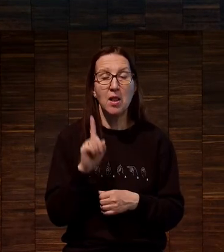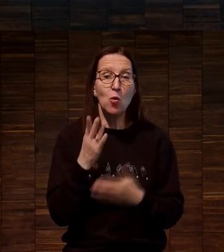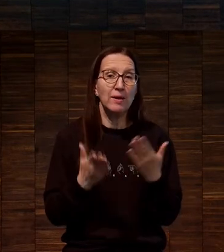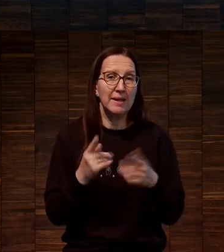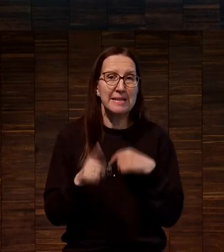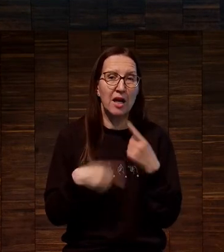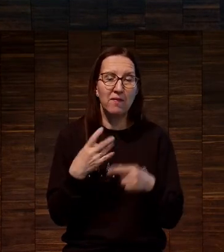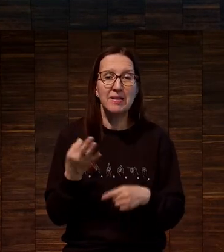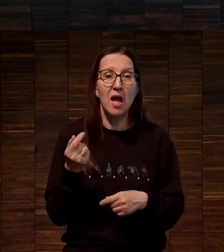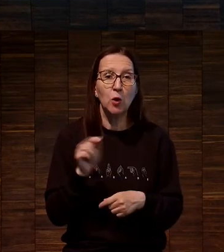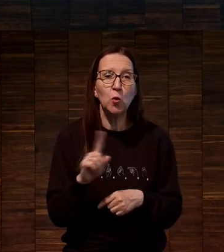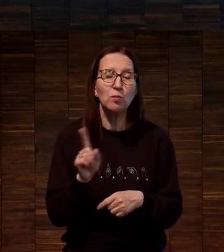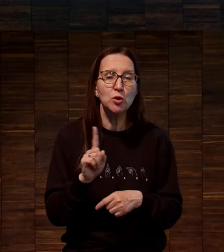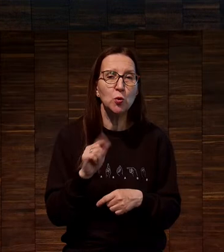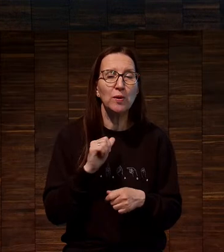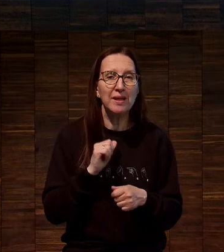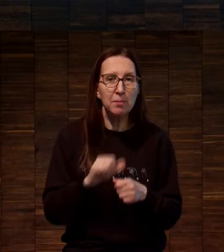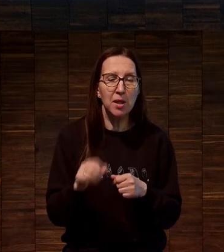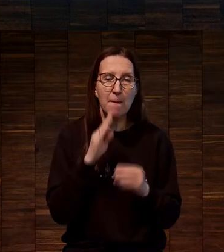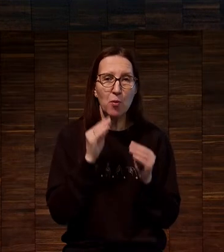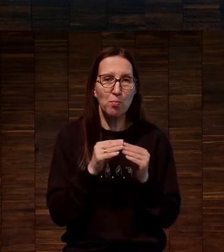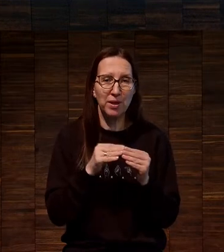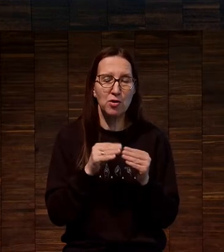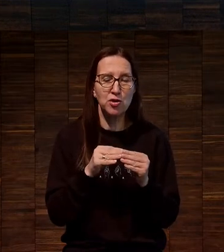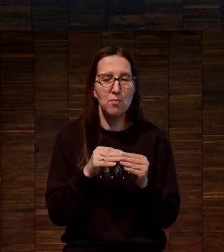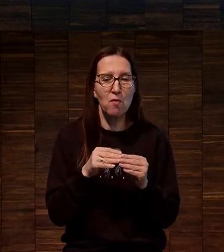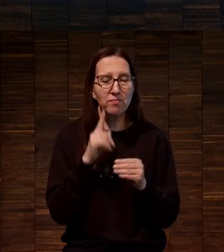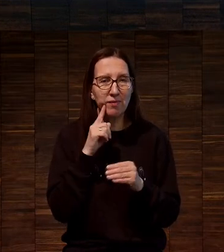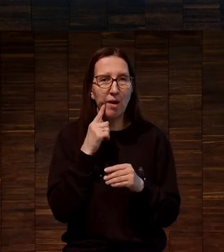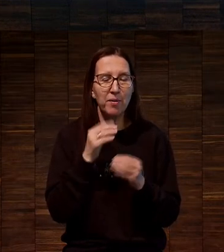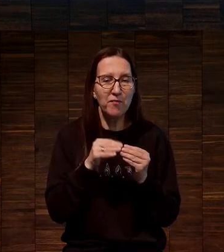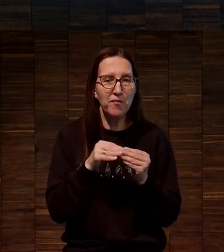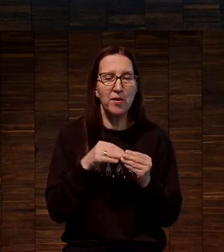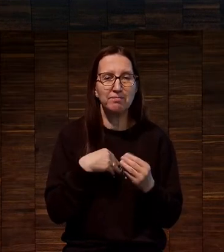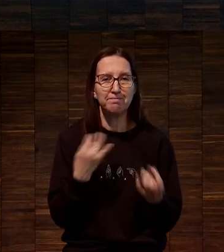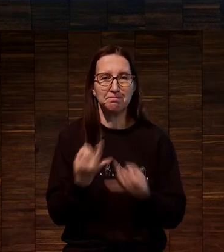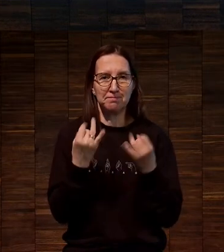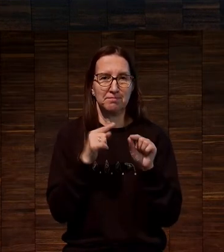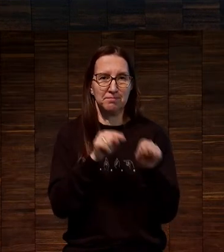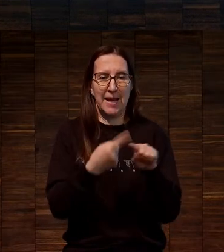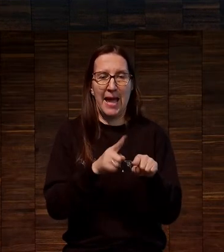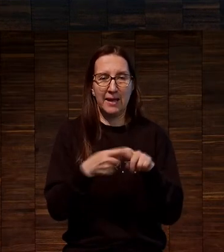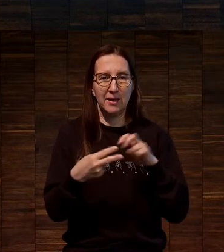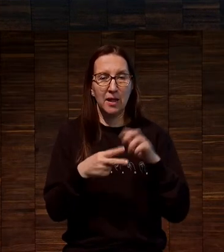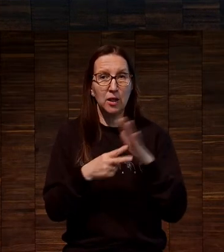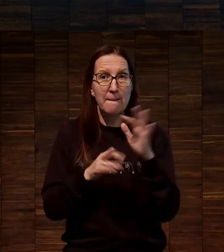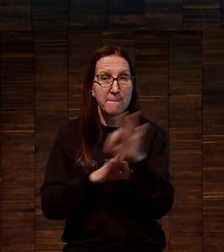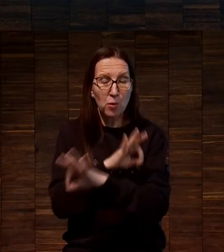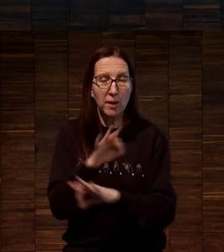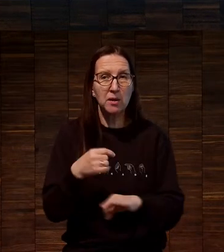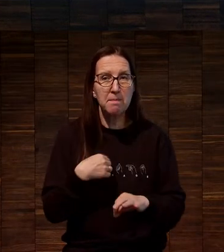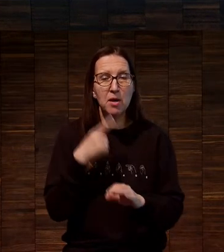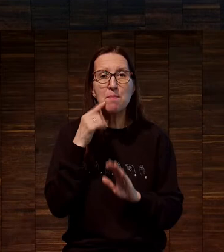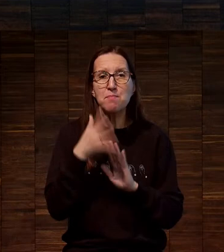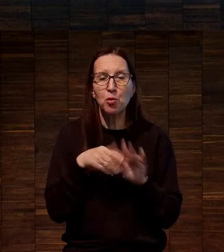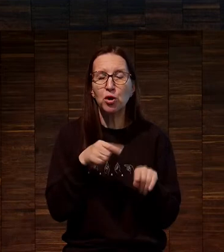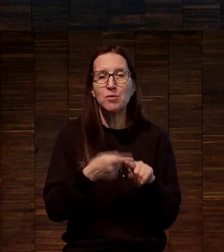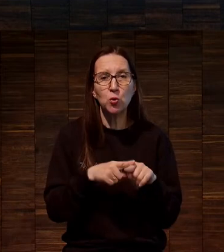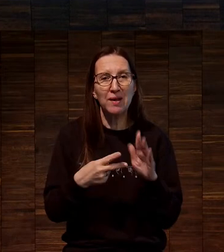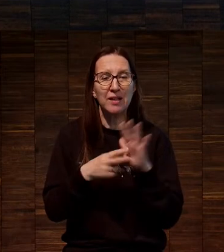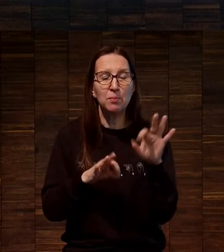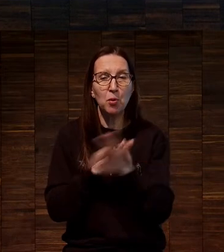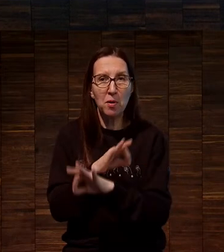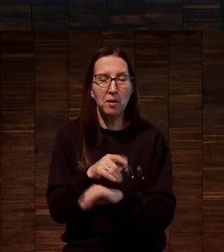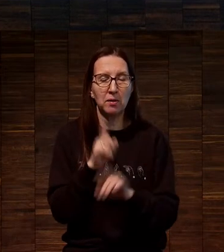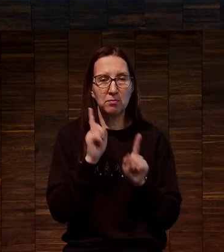Если говорить о том, что подогревает по-прежнему наш интерес к этому проекту, мы в какой-то момент поняли, что он является